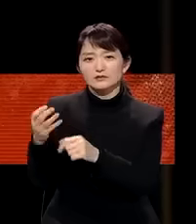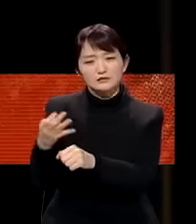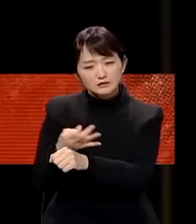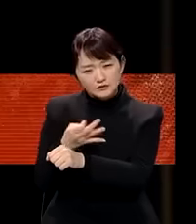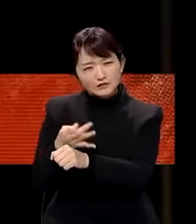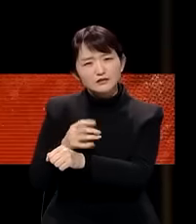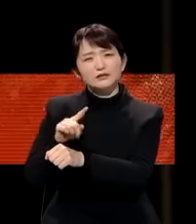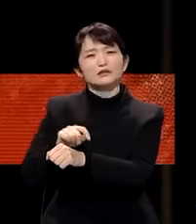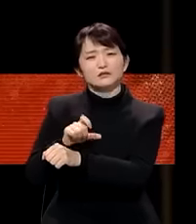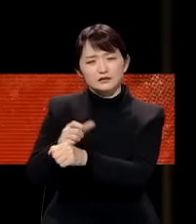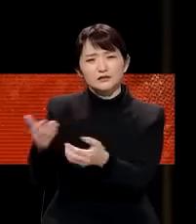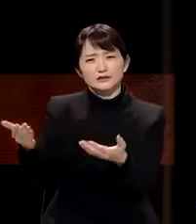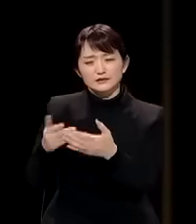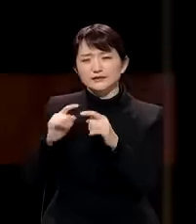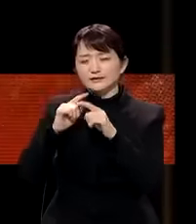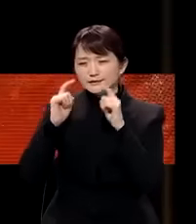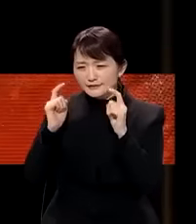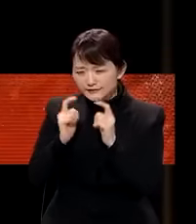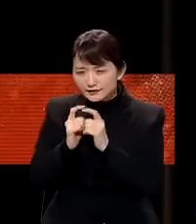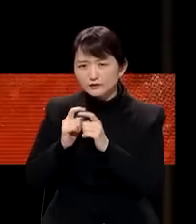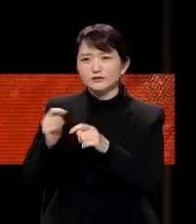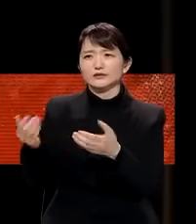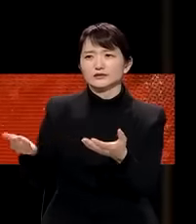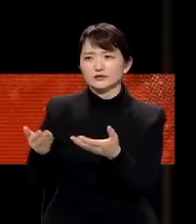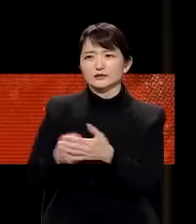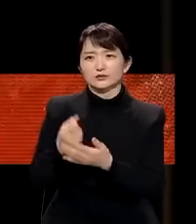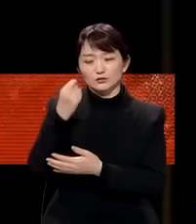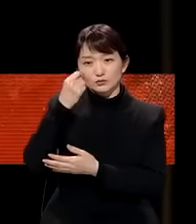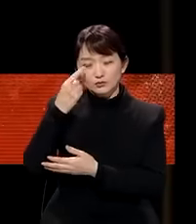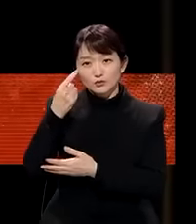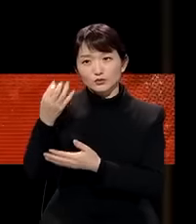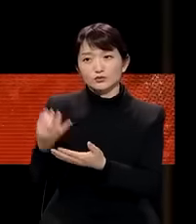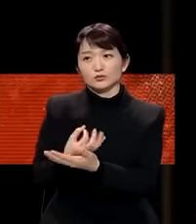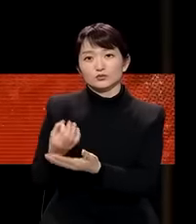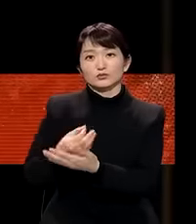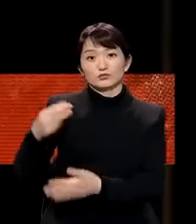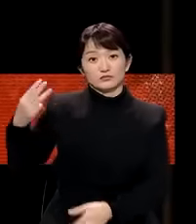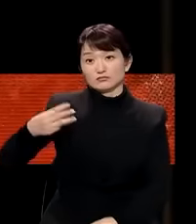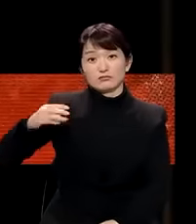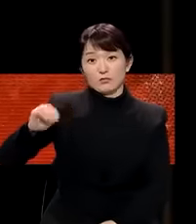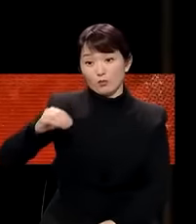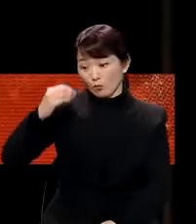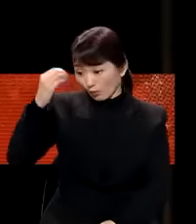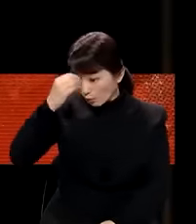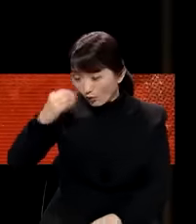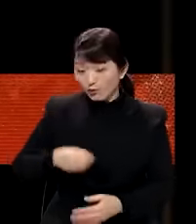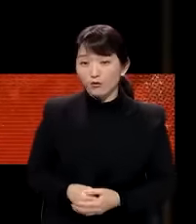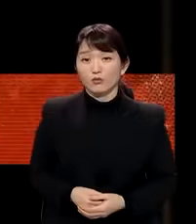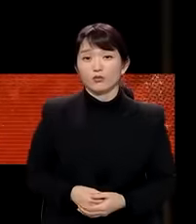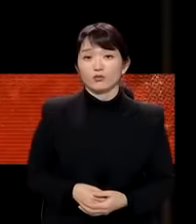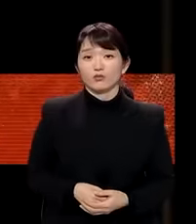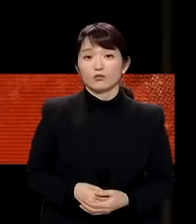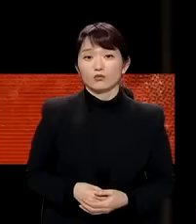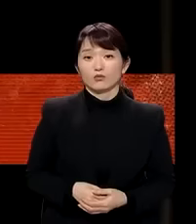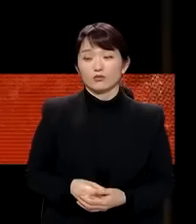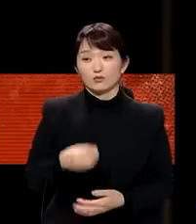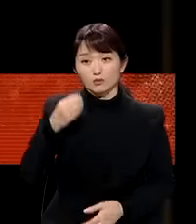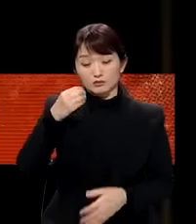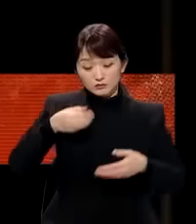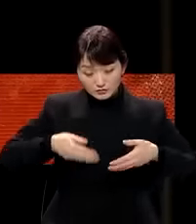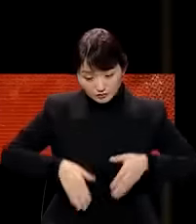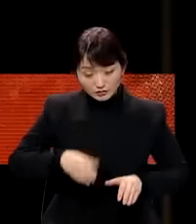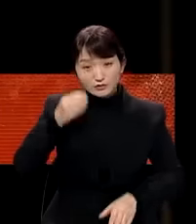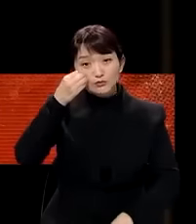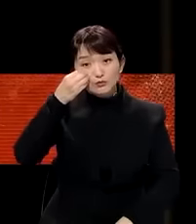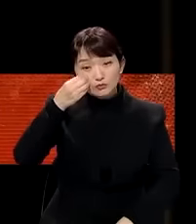프리랜 니다 그런데 월 평균 수입이 무려 3천만 원 상당한 정도입니다 부족함 없이 잘 살고 있고 9개월 난 아이도